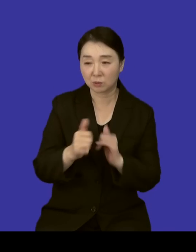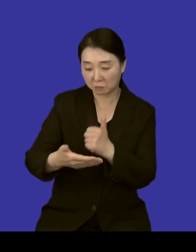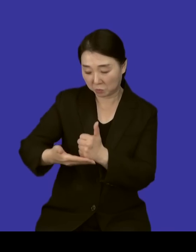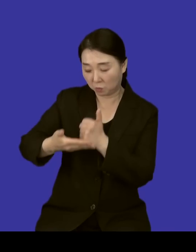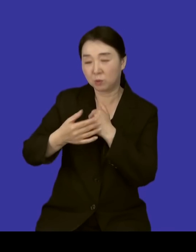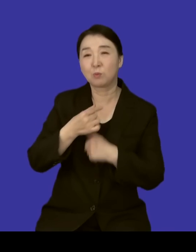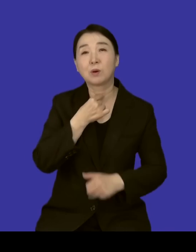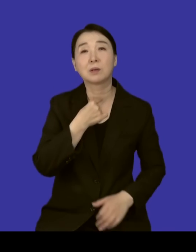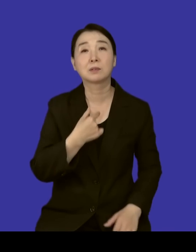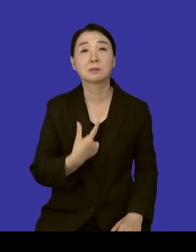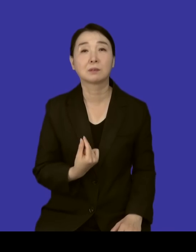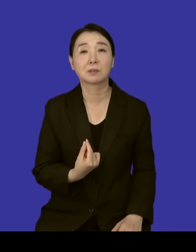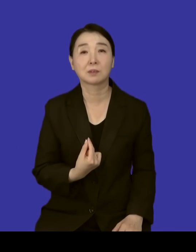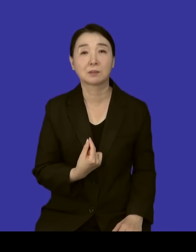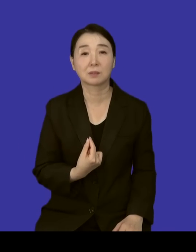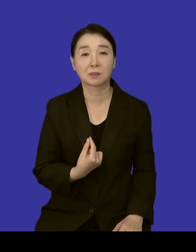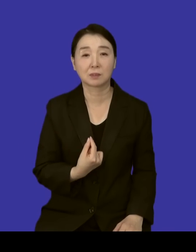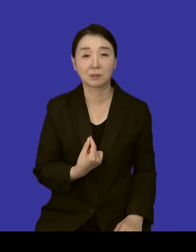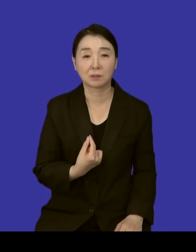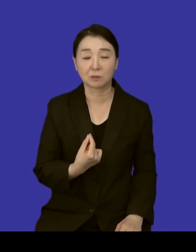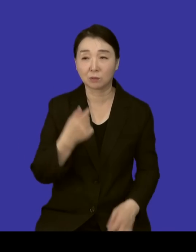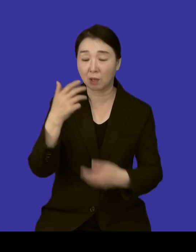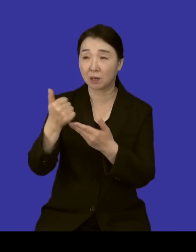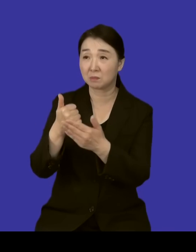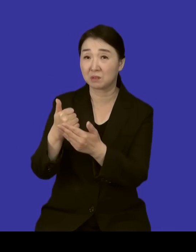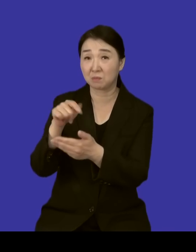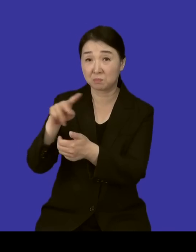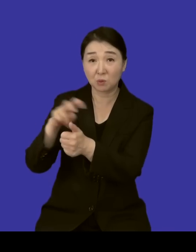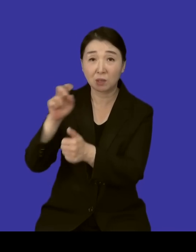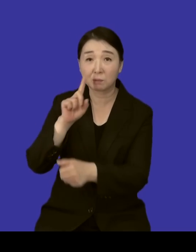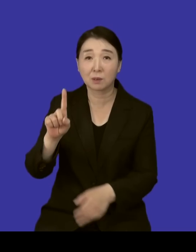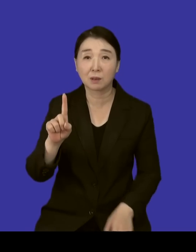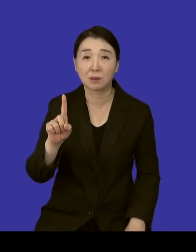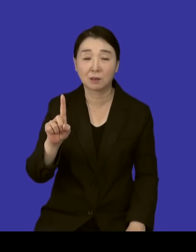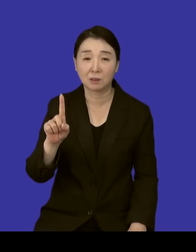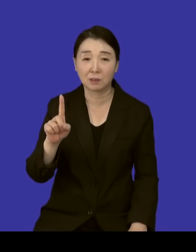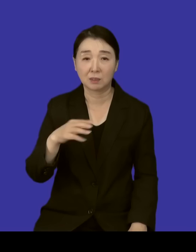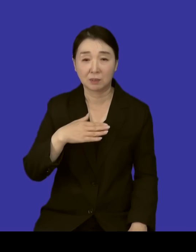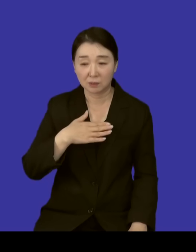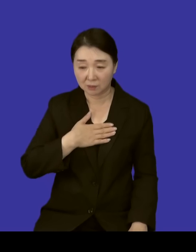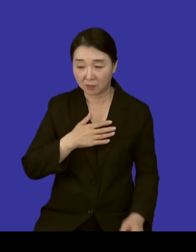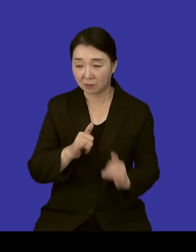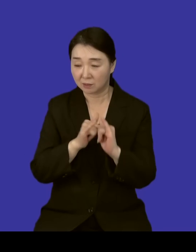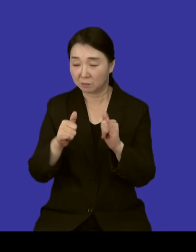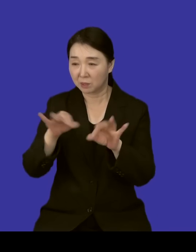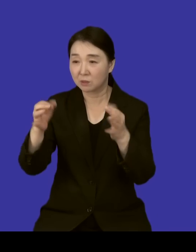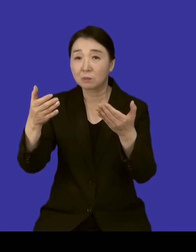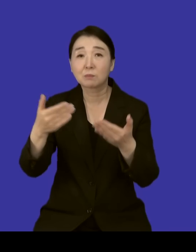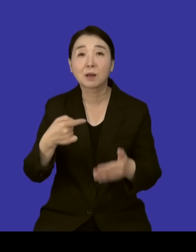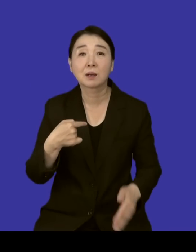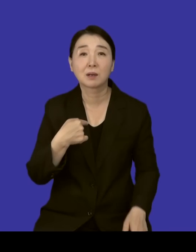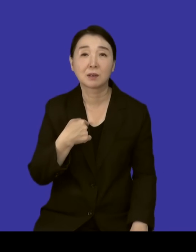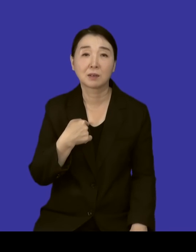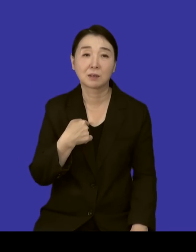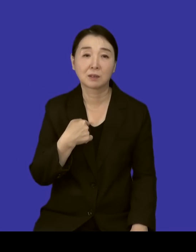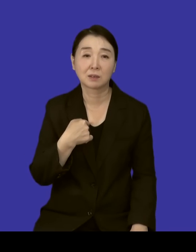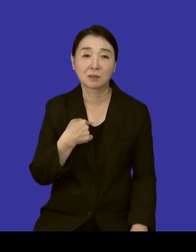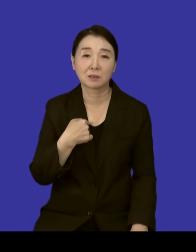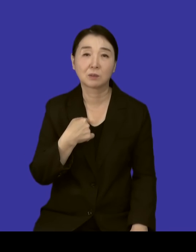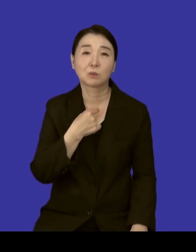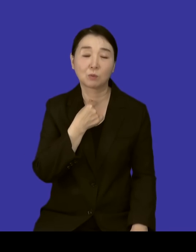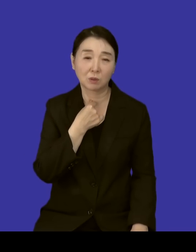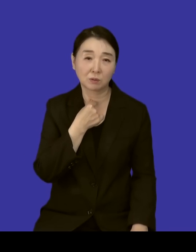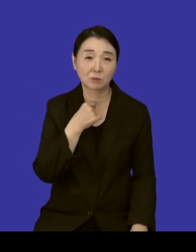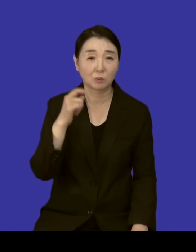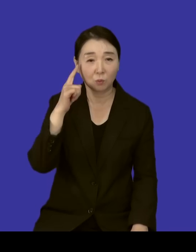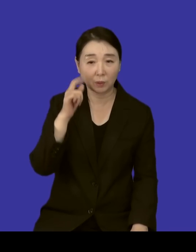네. 하나님이 미워한다고 그랬는데 얼마나 제가 사람들에게 인정받는 게 우상이었으면